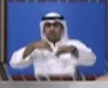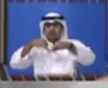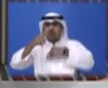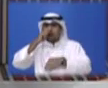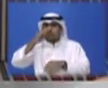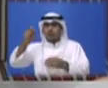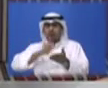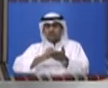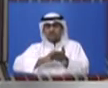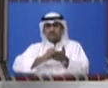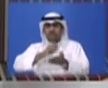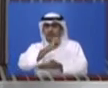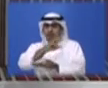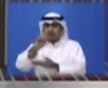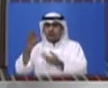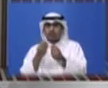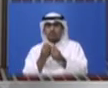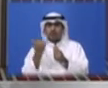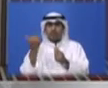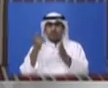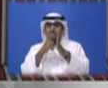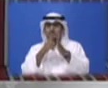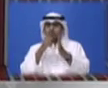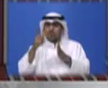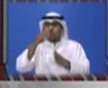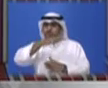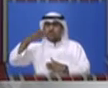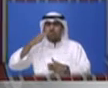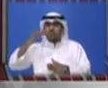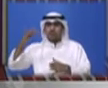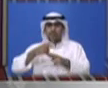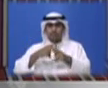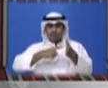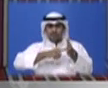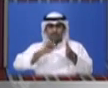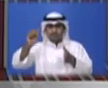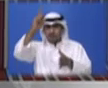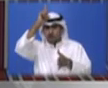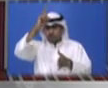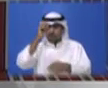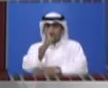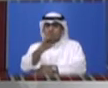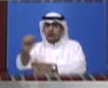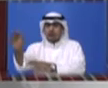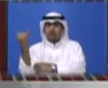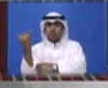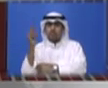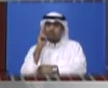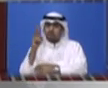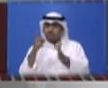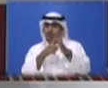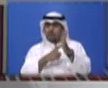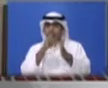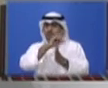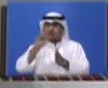وحث الطلاب على الالتزام بالقواعد والقوانين اللي يعني مطبقة في الأردن. ولله الحمد أن طلابنا